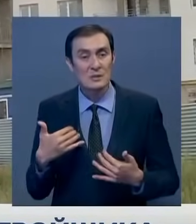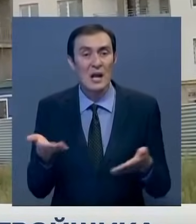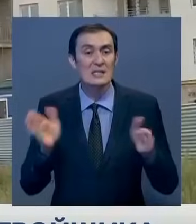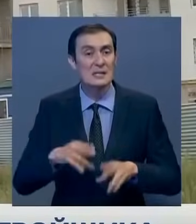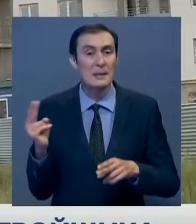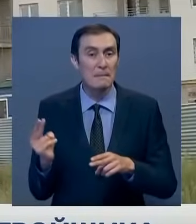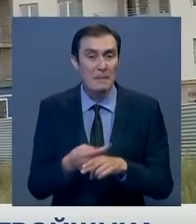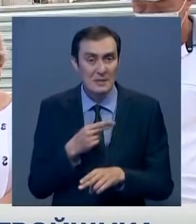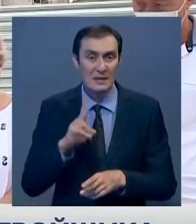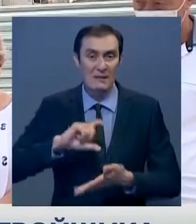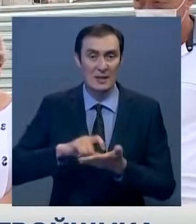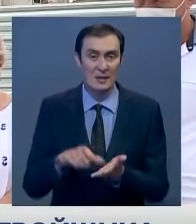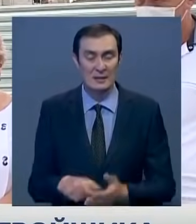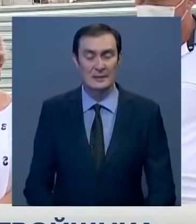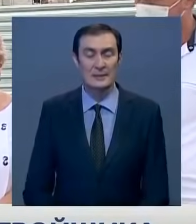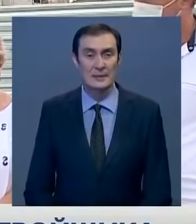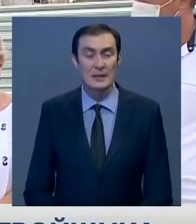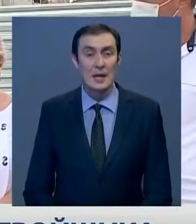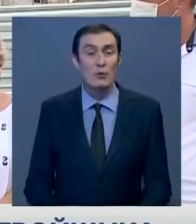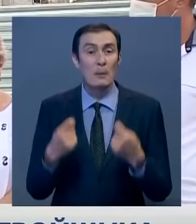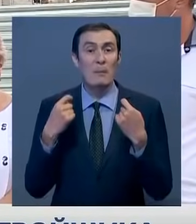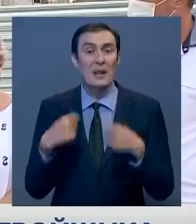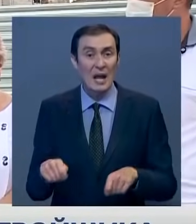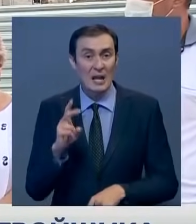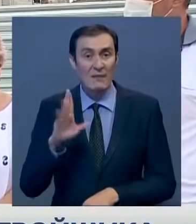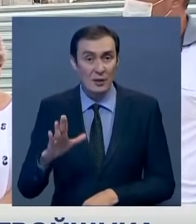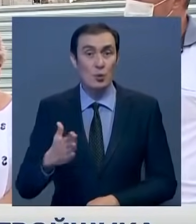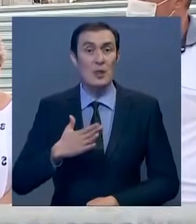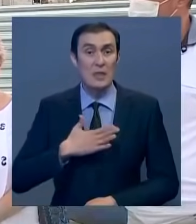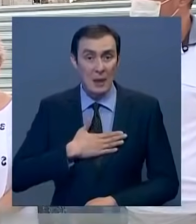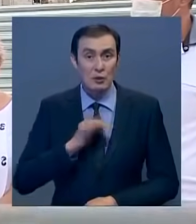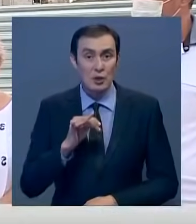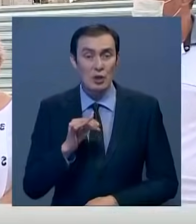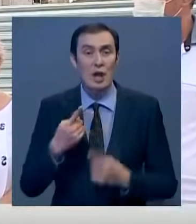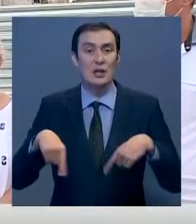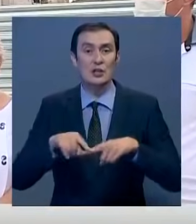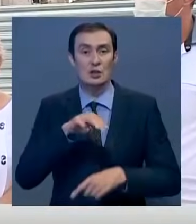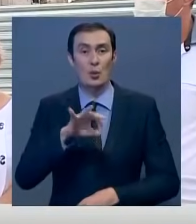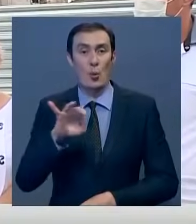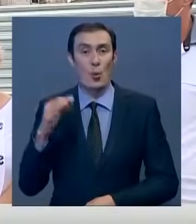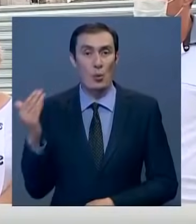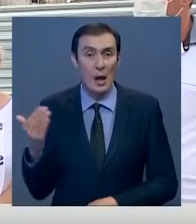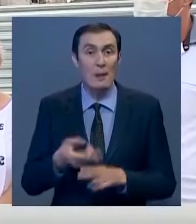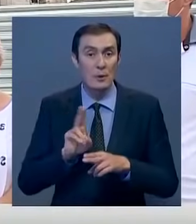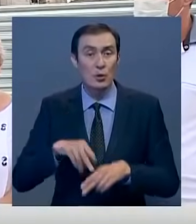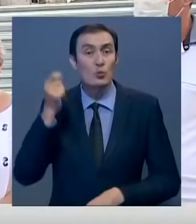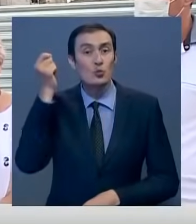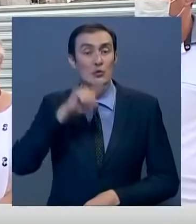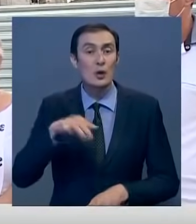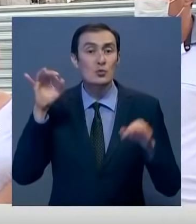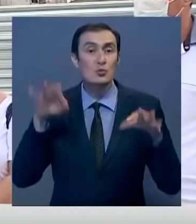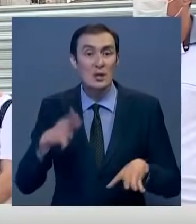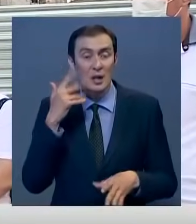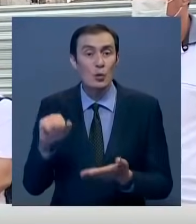остаться без долгожданных квартир. То есть продали квартиру и нам, и юридическому лицу. Об этом мы узнали случайно, когда